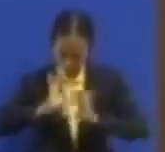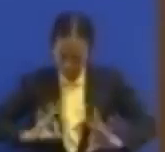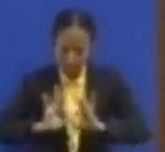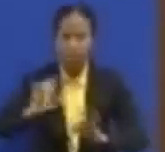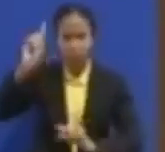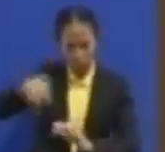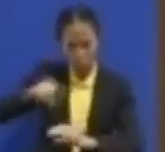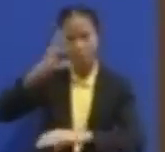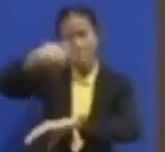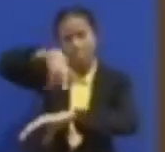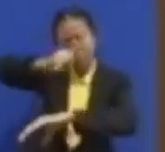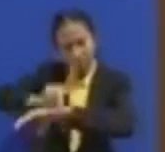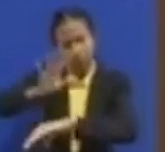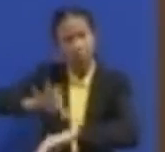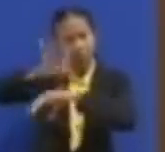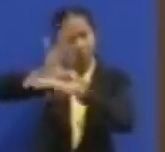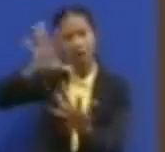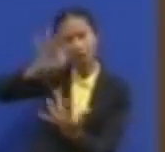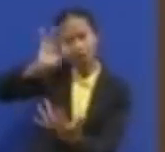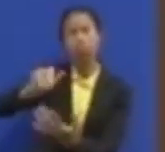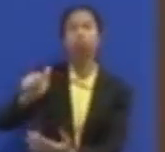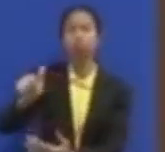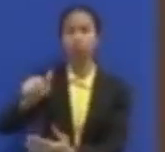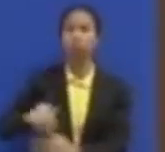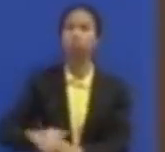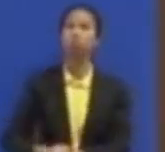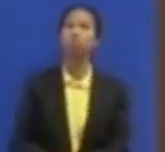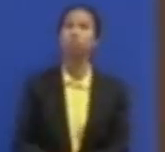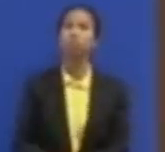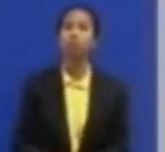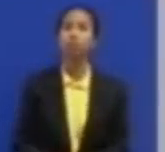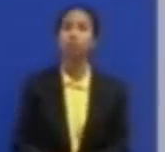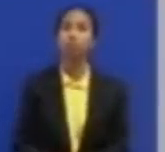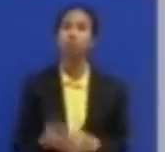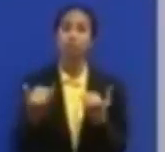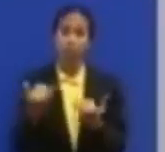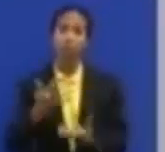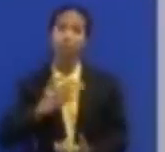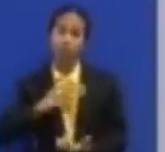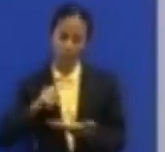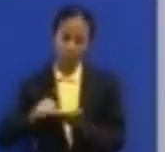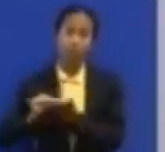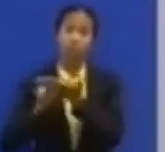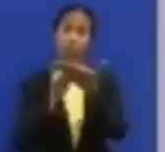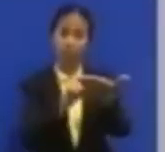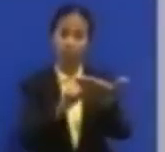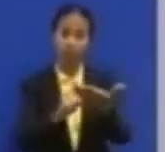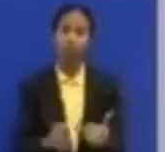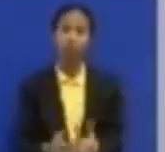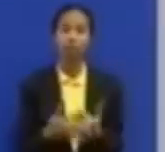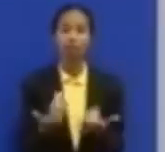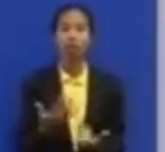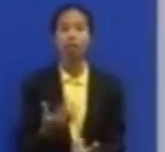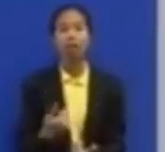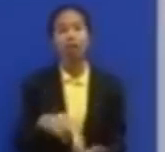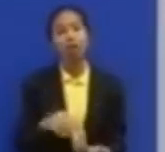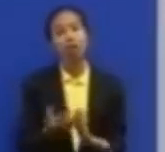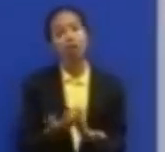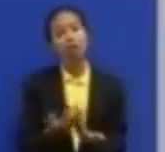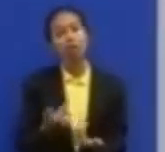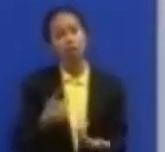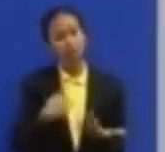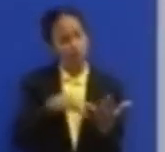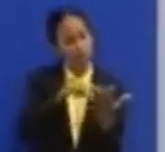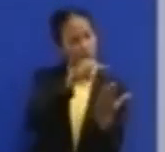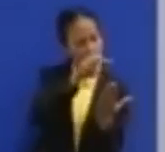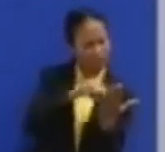ให้ได้ข้อเสนอนะครับที่จะให้เลื่อนนะครับผมอ่านอย่าง